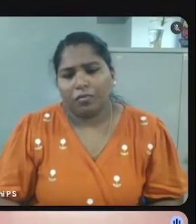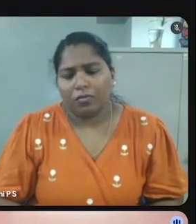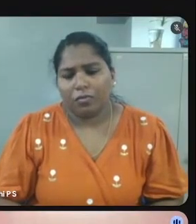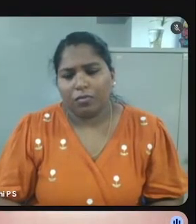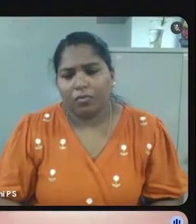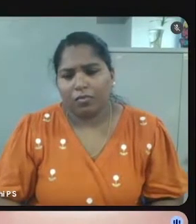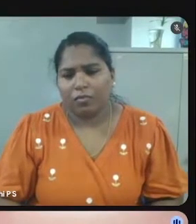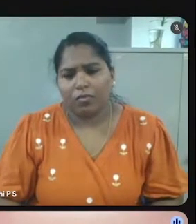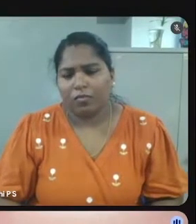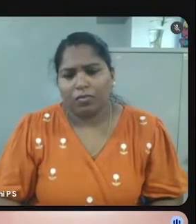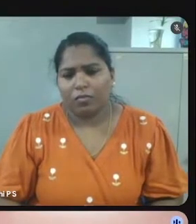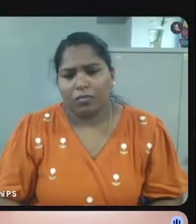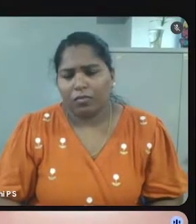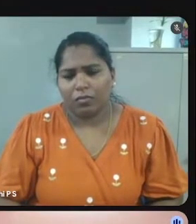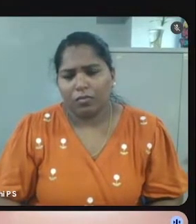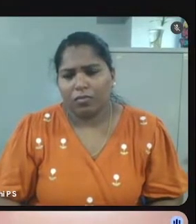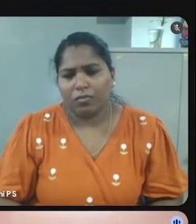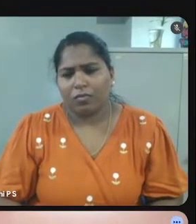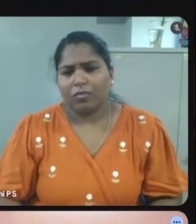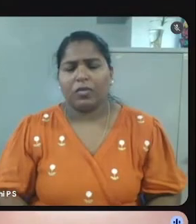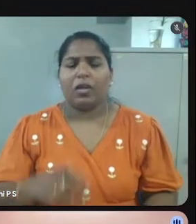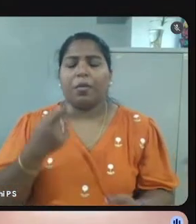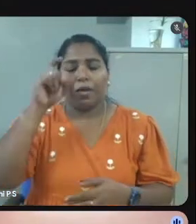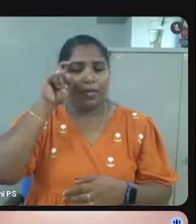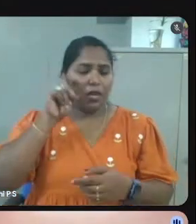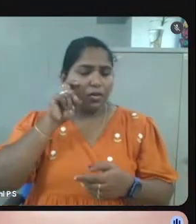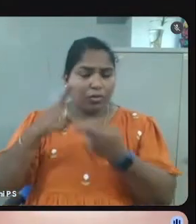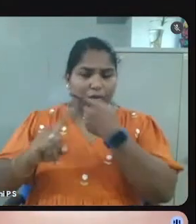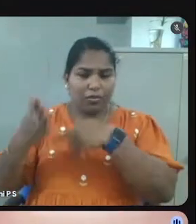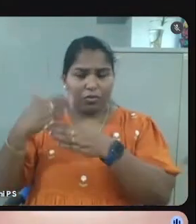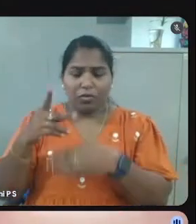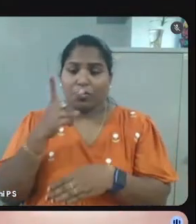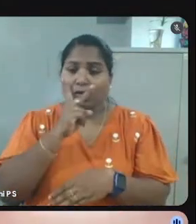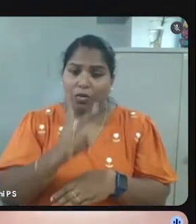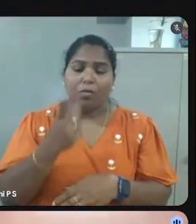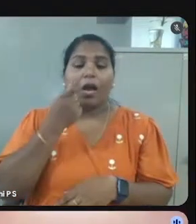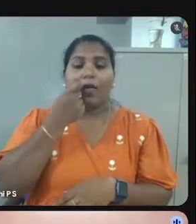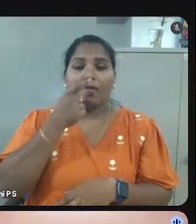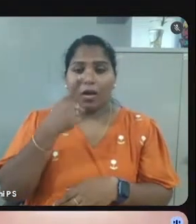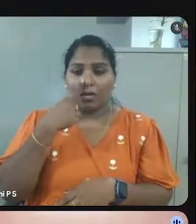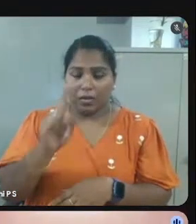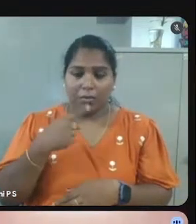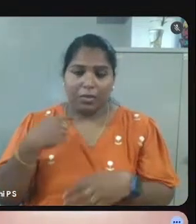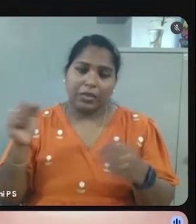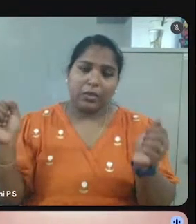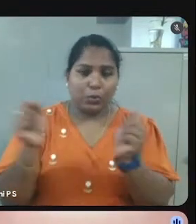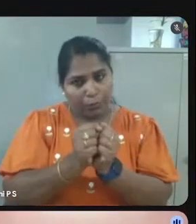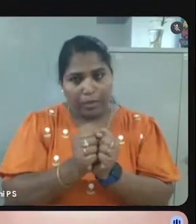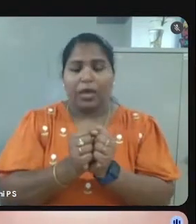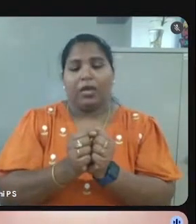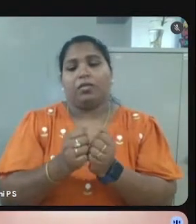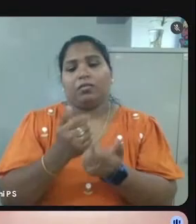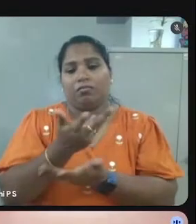അത് നോക്കാം. അത് കൂടി ഉണ്ട്. നമുക്കത് സെക്ഷൽ ഹിസ്റ്ററി എടുക്കുമ്പോ പാരന്റ്സ് ഇവിടെ ഓക്യുപേഷൻ തെറപ്പിസ്റ്റ് കൺസൾട്ട്